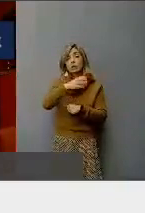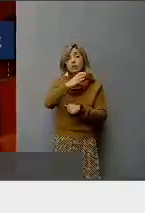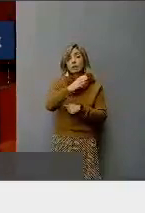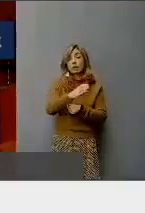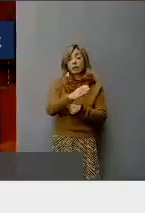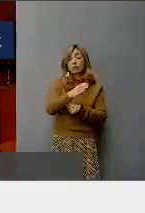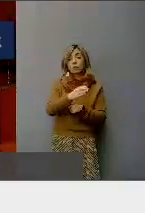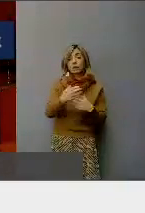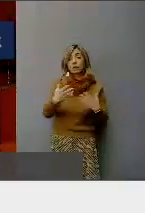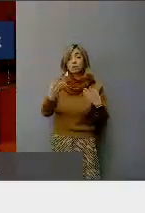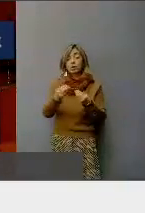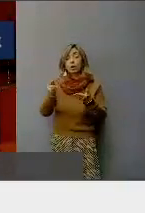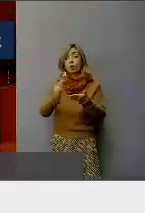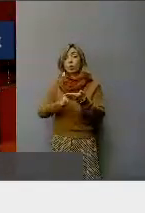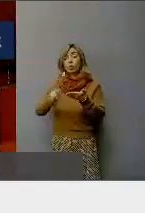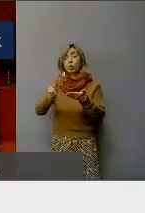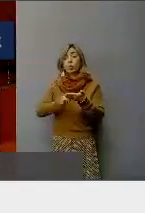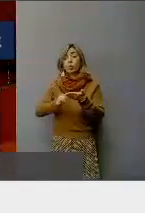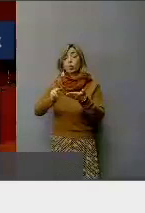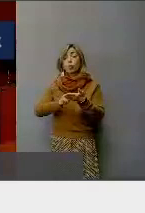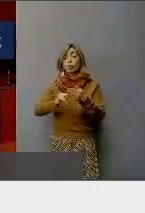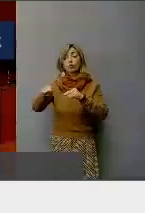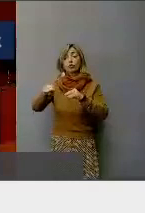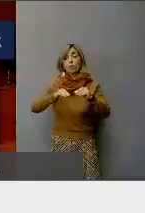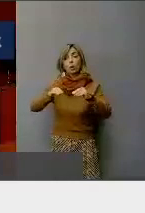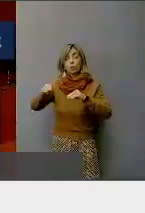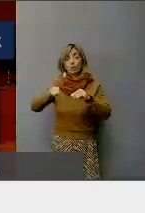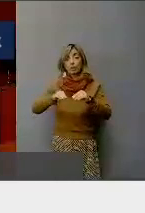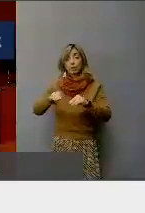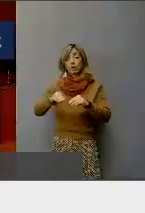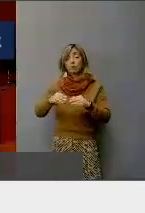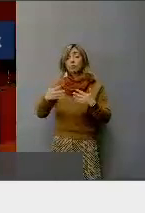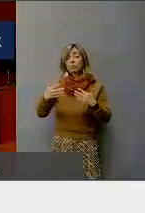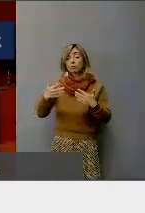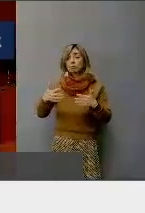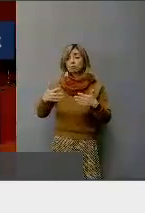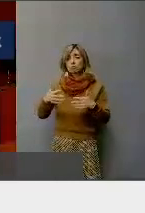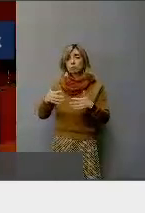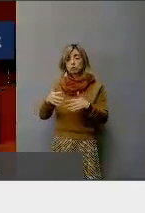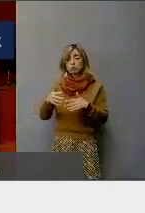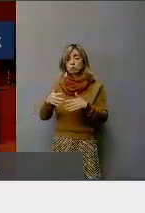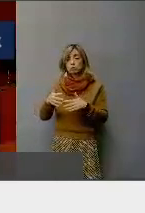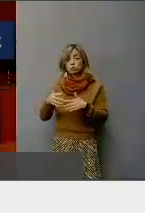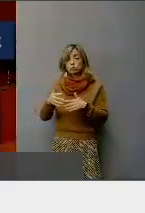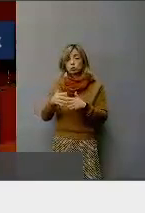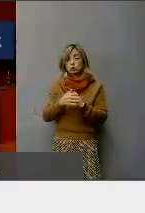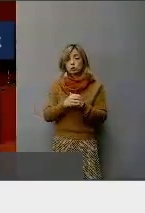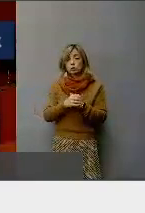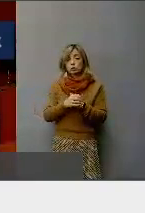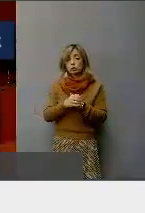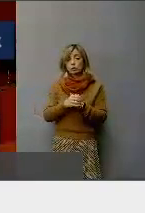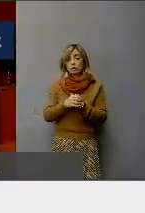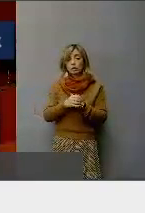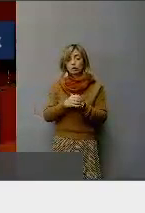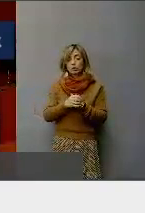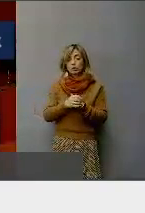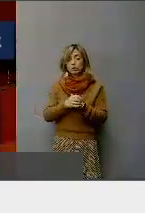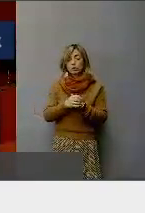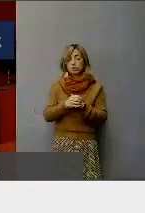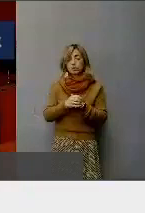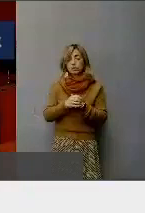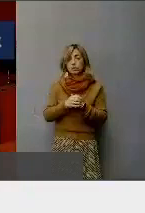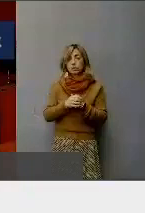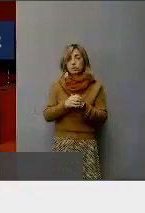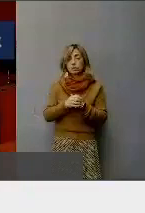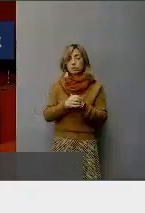l'ufficio mobilità e già diciamo in dirittura di questo di questa fotografia che